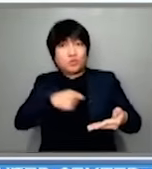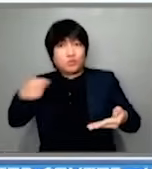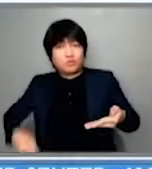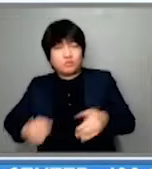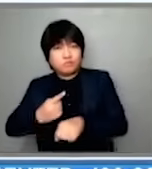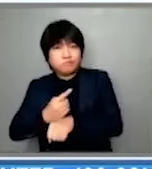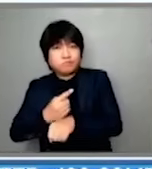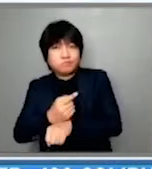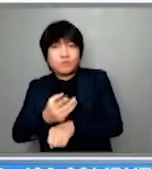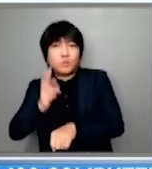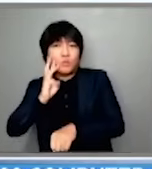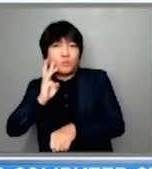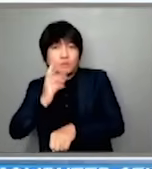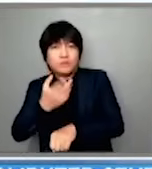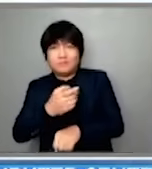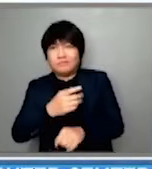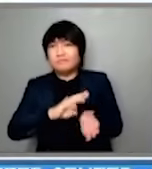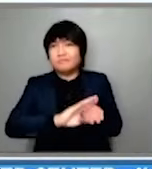China.